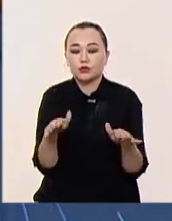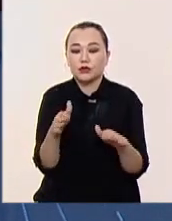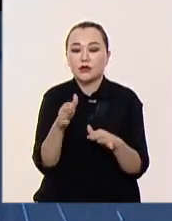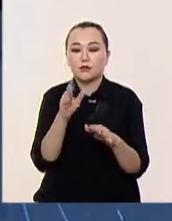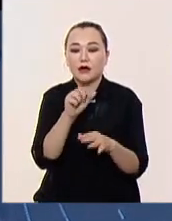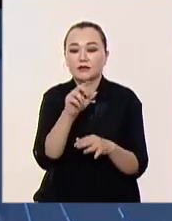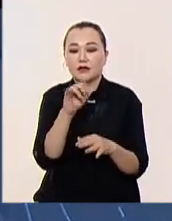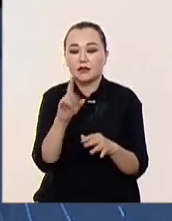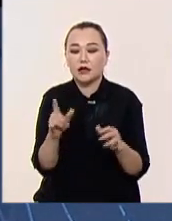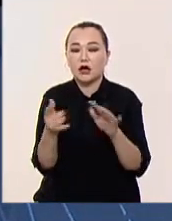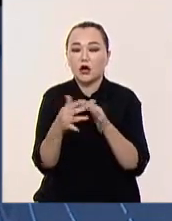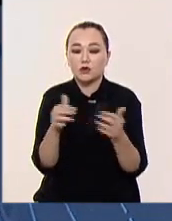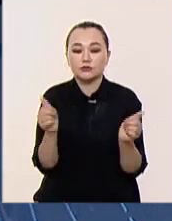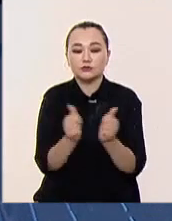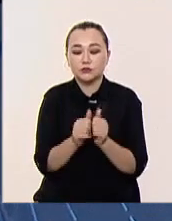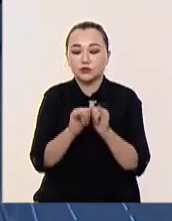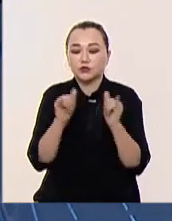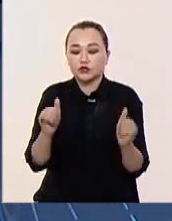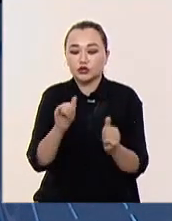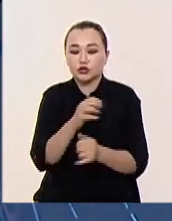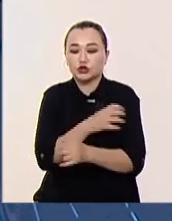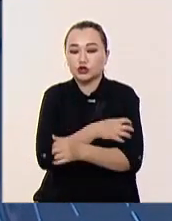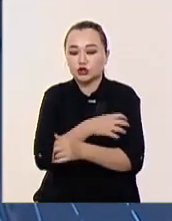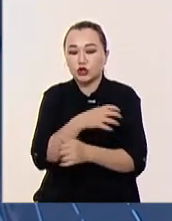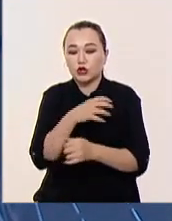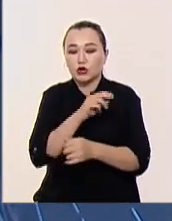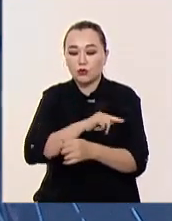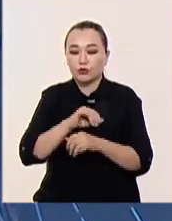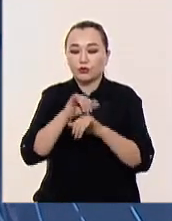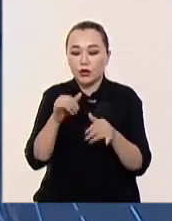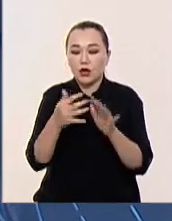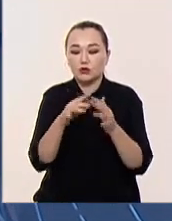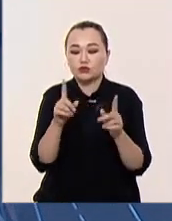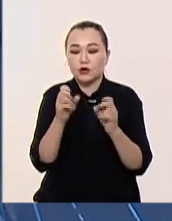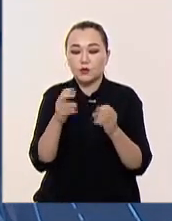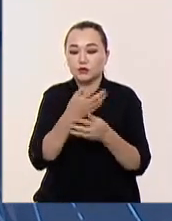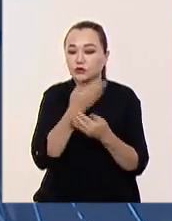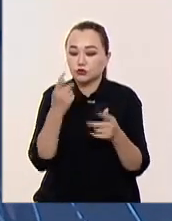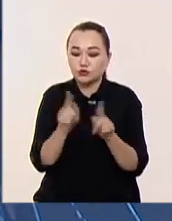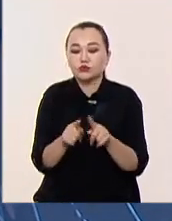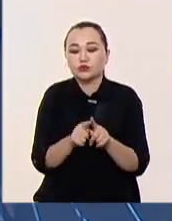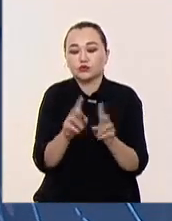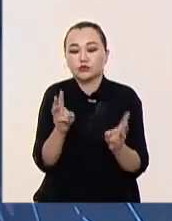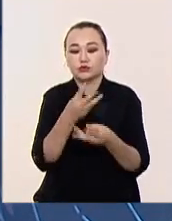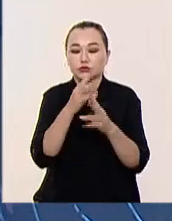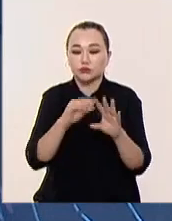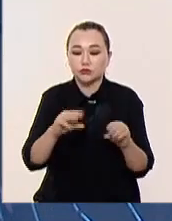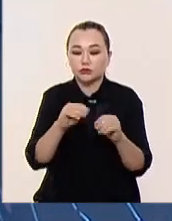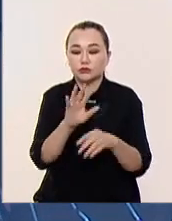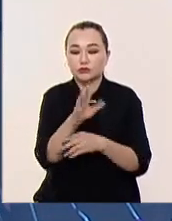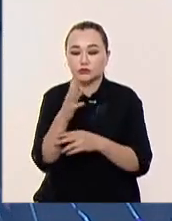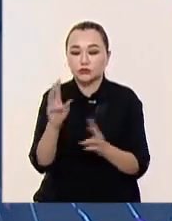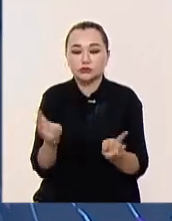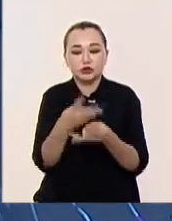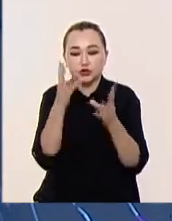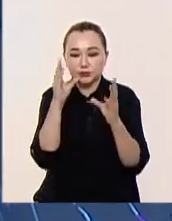Бағаналы ауылының маңында күшейтілген режимде жұмыс істеп жатыр. Онда ауылға қауіп төнбесе де, тілсіз жаудан талдарақтар жаппай өртеніп